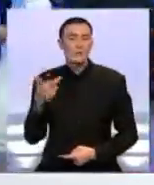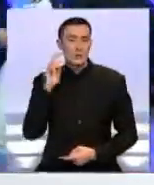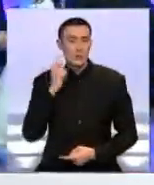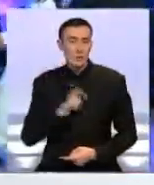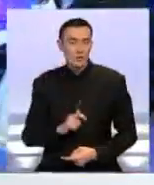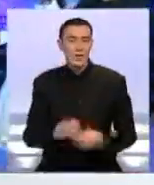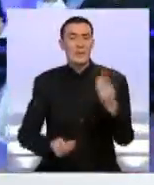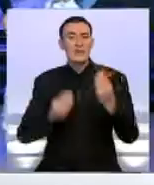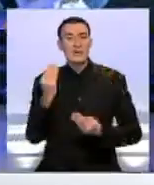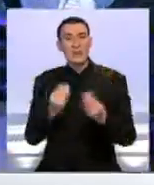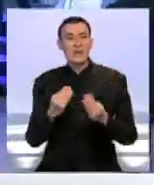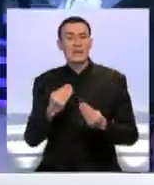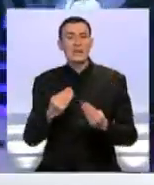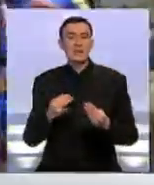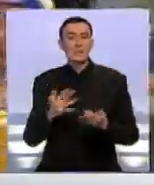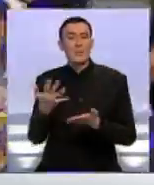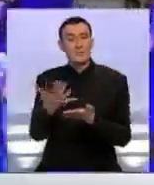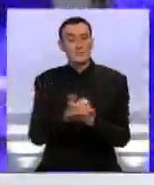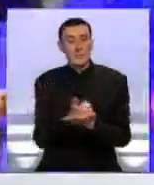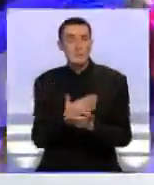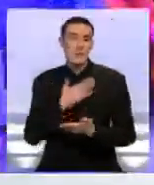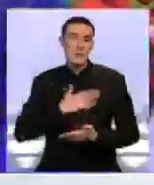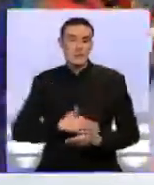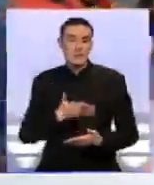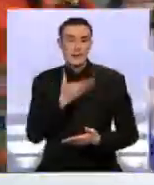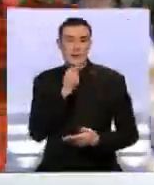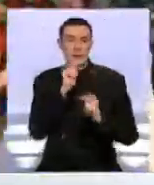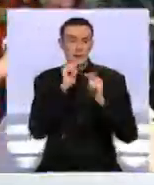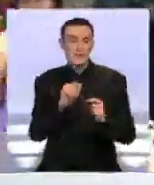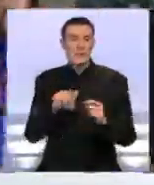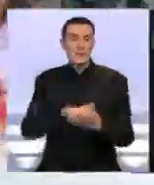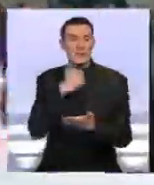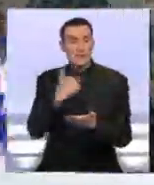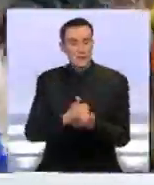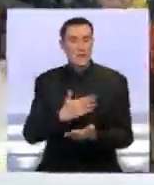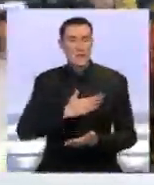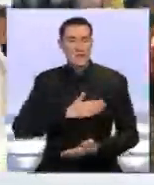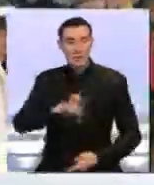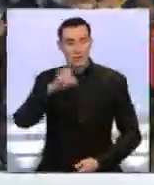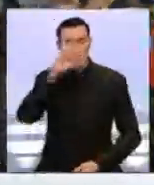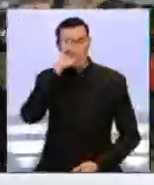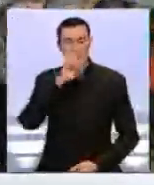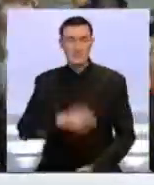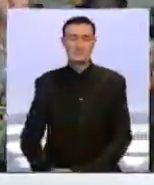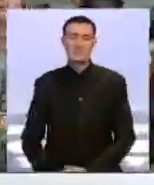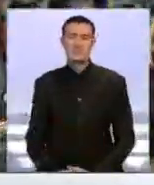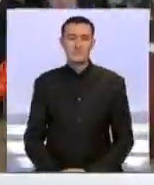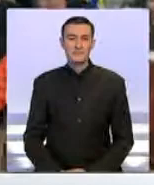Снегурочкой, поиграли в игры и получили приятный сюрприз от главы нашего государства.